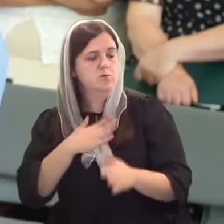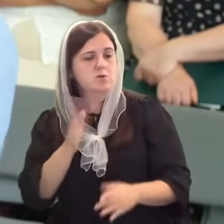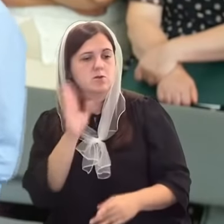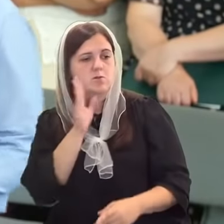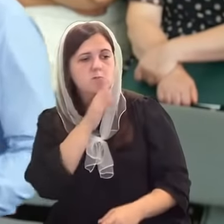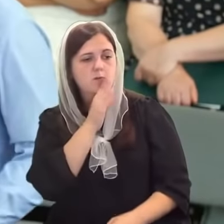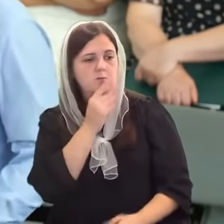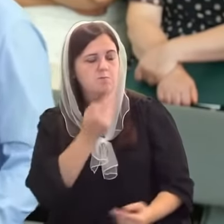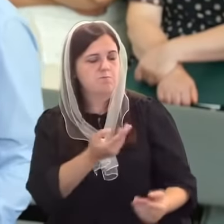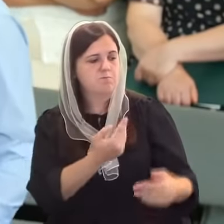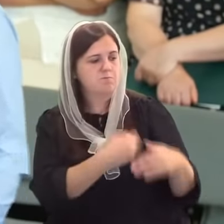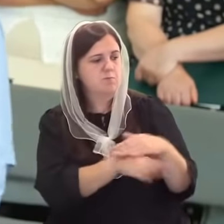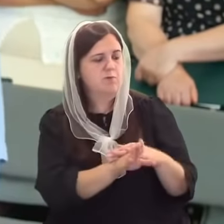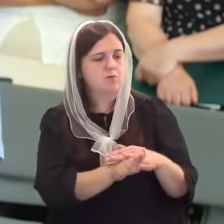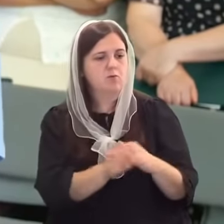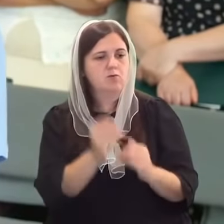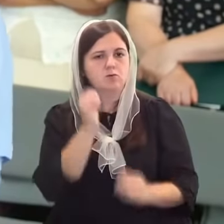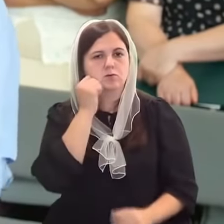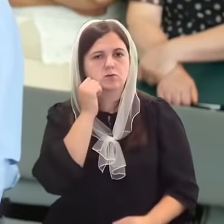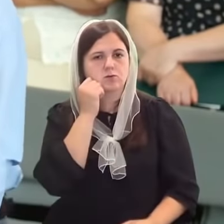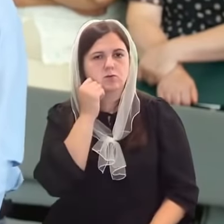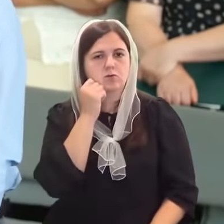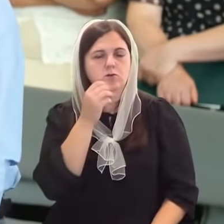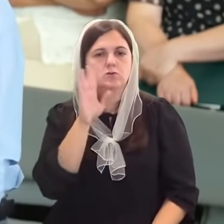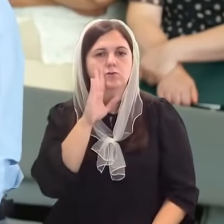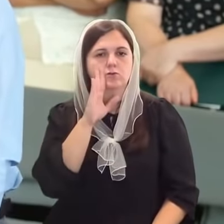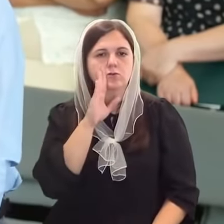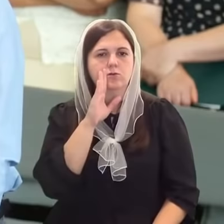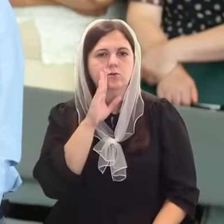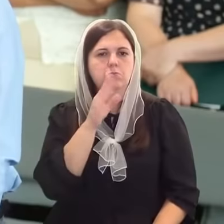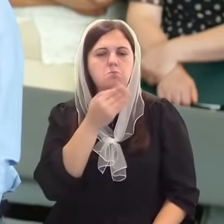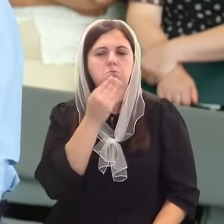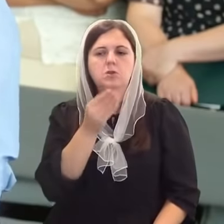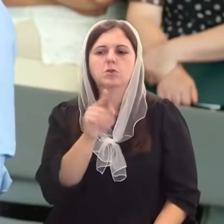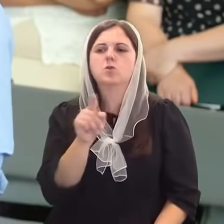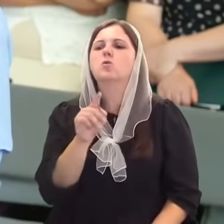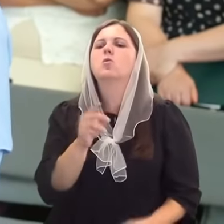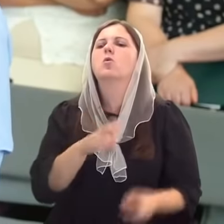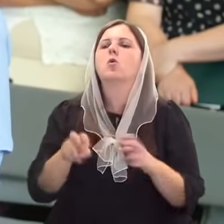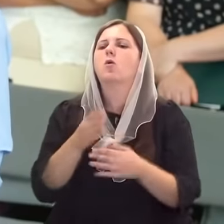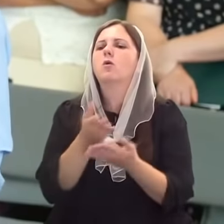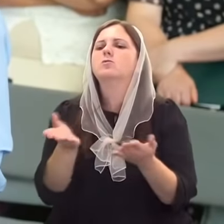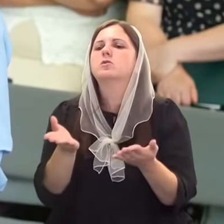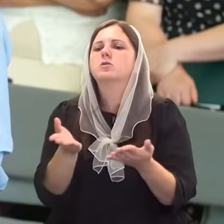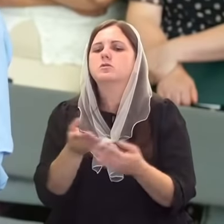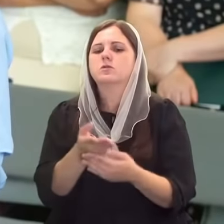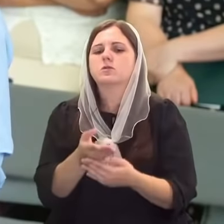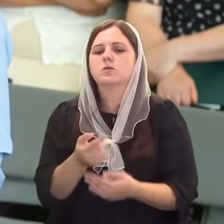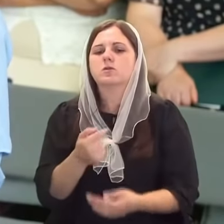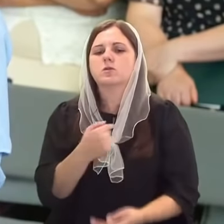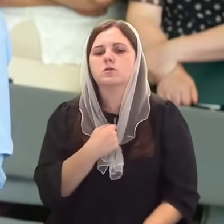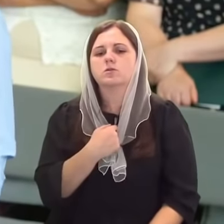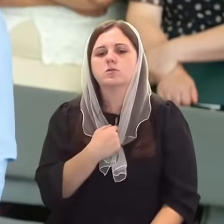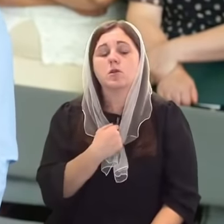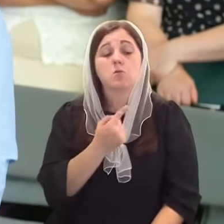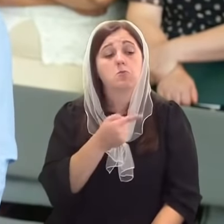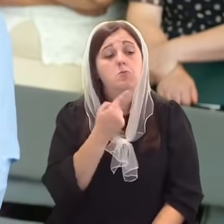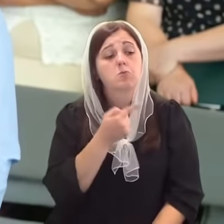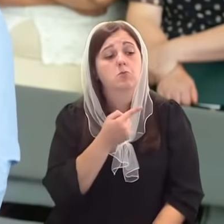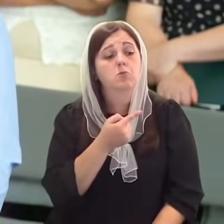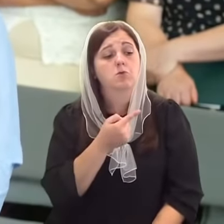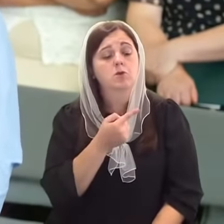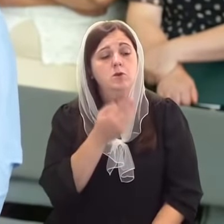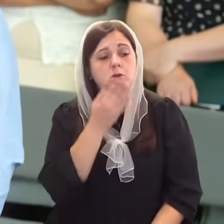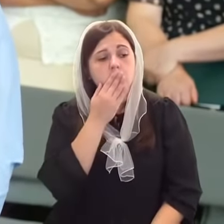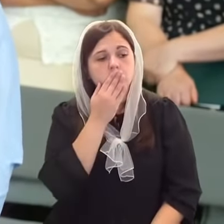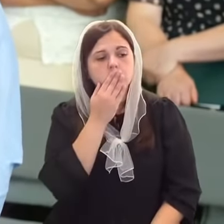пожилая женщина и говорит: молодые люди, кого вы ищете? И я, чтобы не говорить, что я ищу маму, говорю имя,